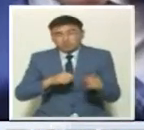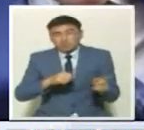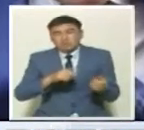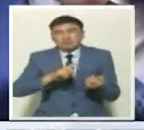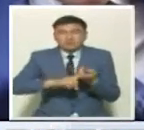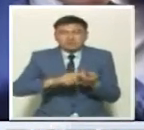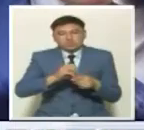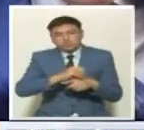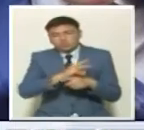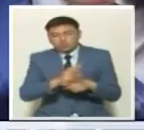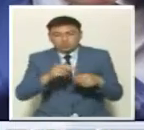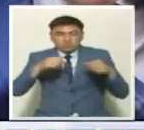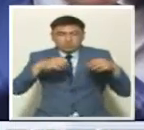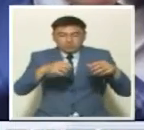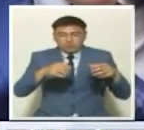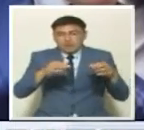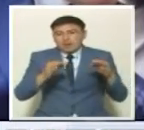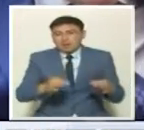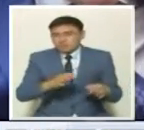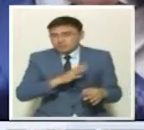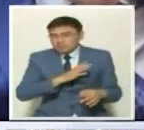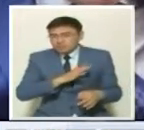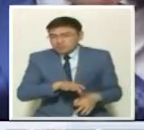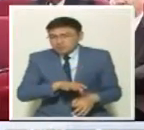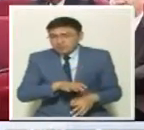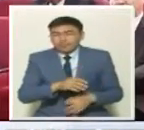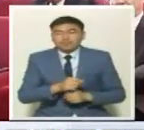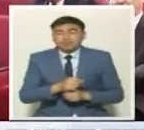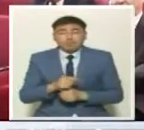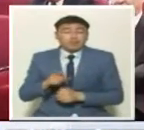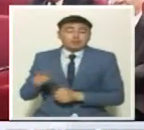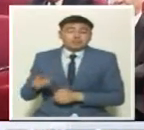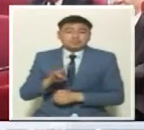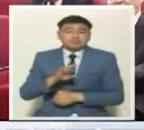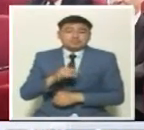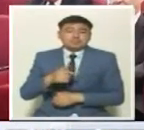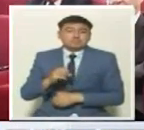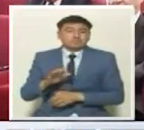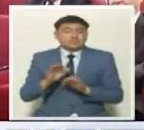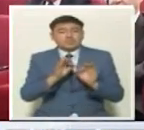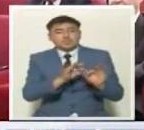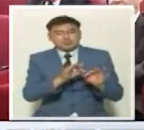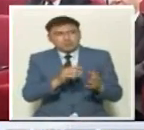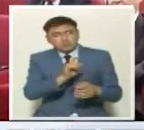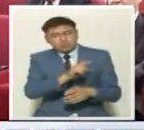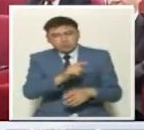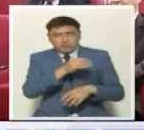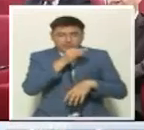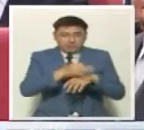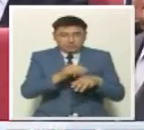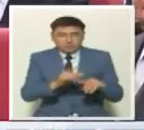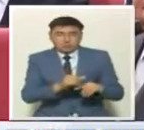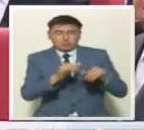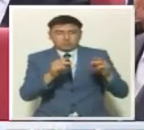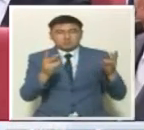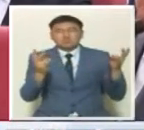бюджетное финансирование уличного освещения в районах и городах. Глава области заявил, что необходимо усилить ответственность руководителей учреждений в решении